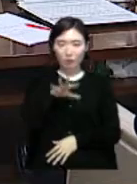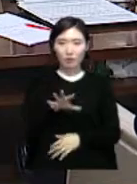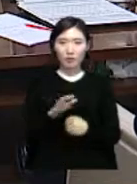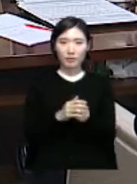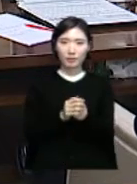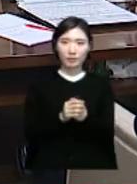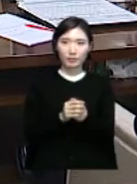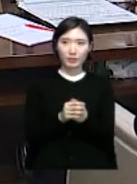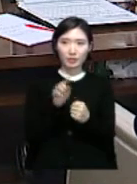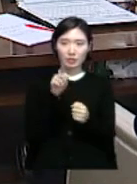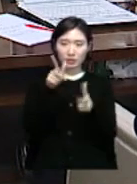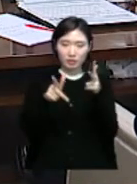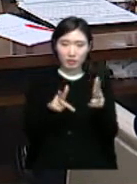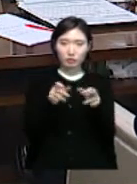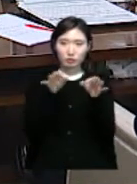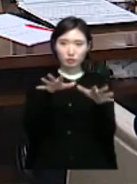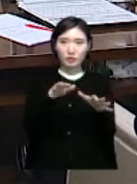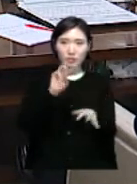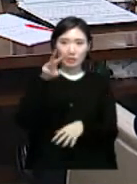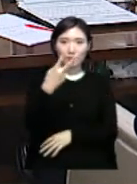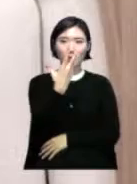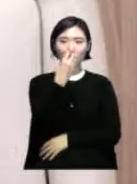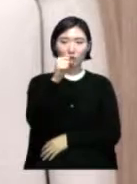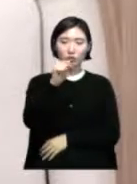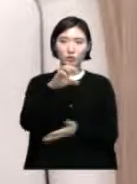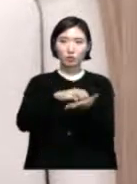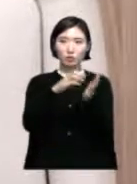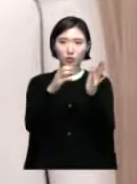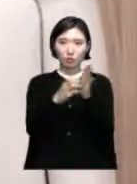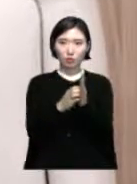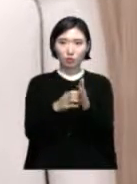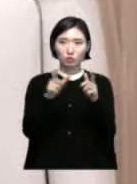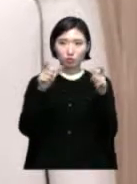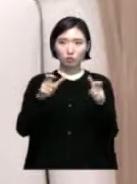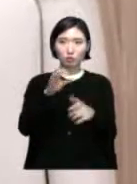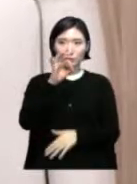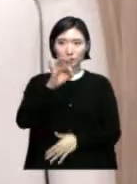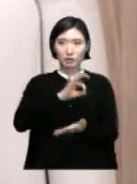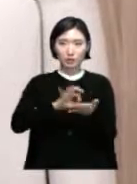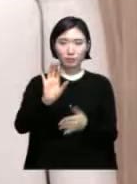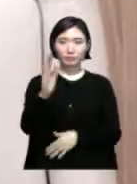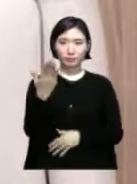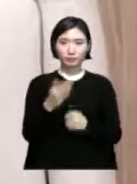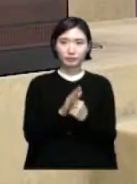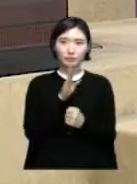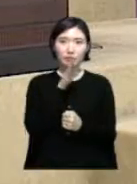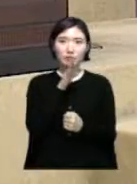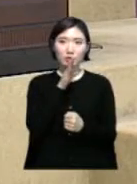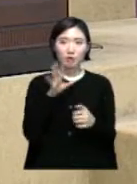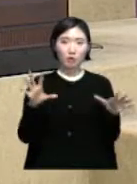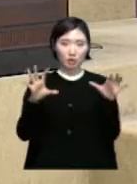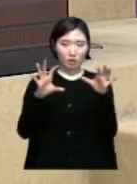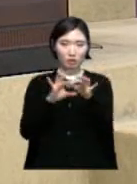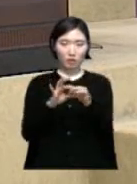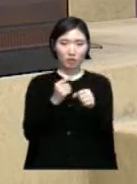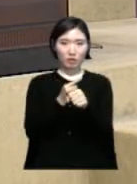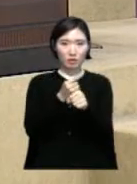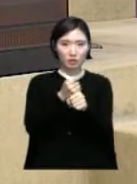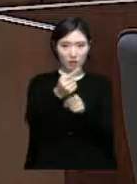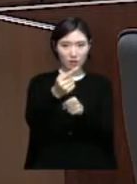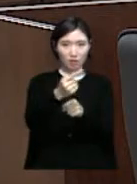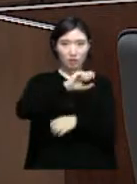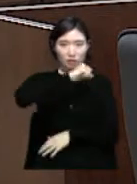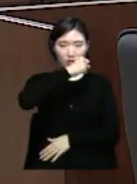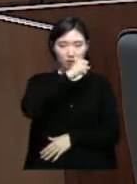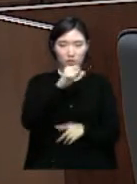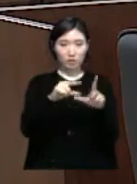이 사업에 투입되는 예산은 약 300억 원가량으로 구비에서 소요됩니다. 실제로 이와 관련해 내년도 예산에도